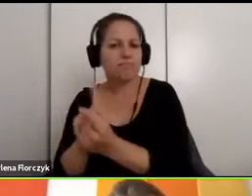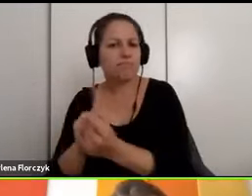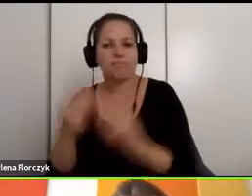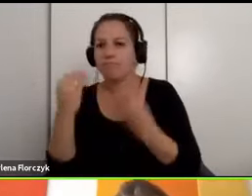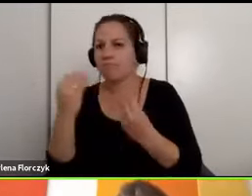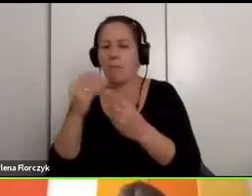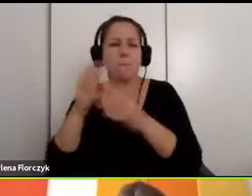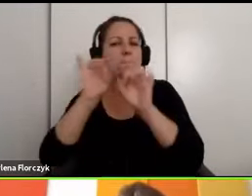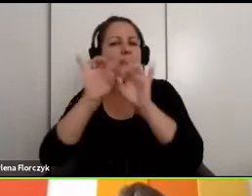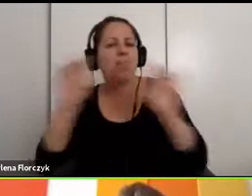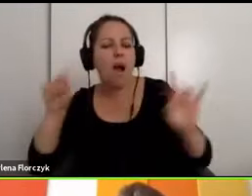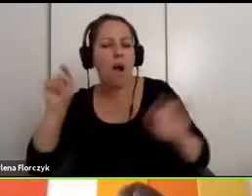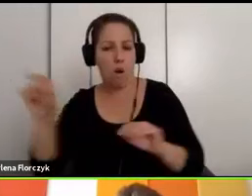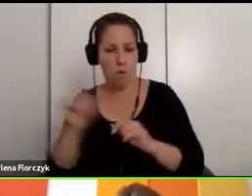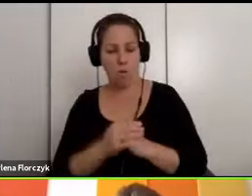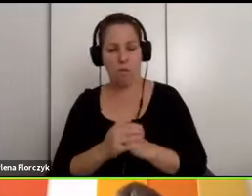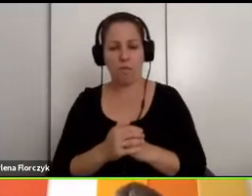pedagogów.